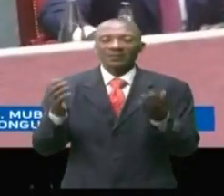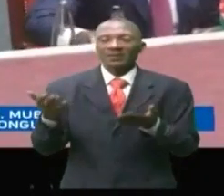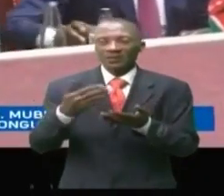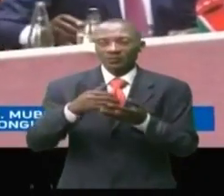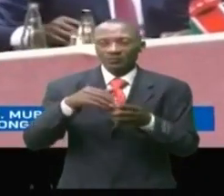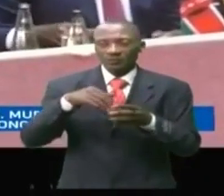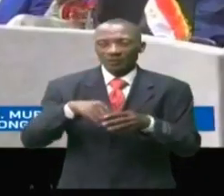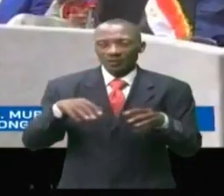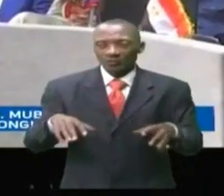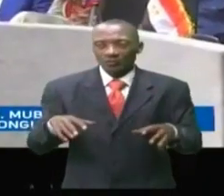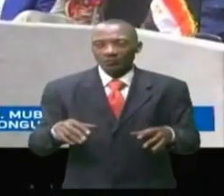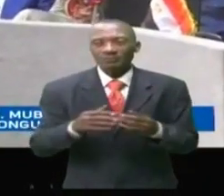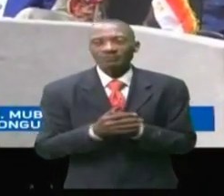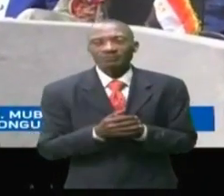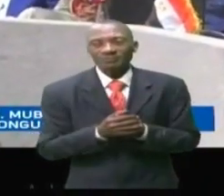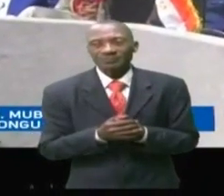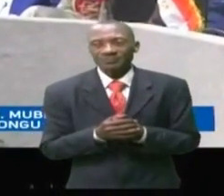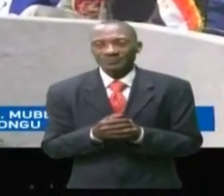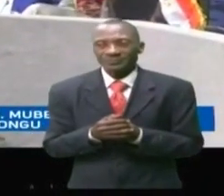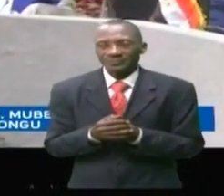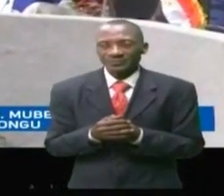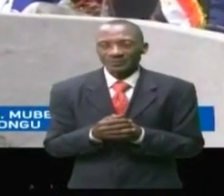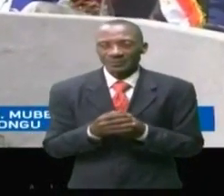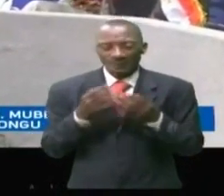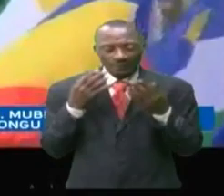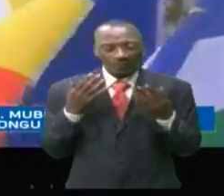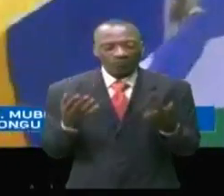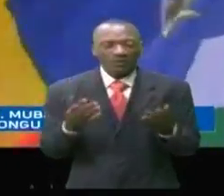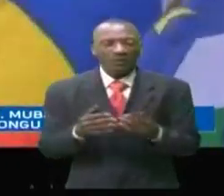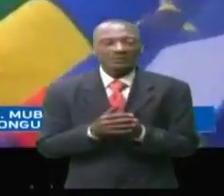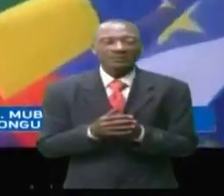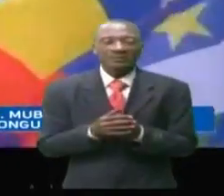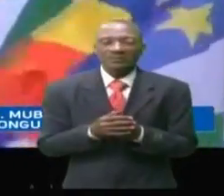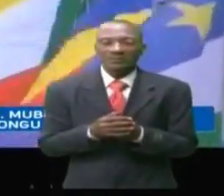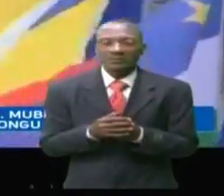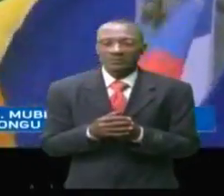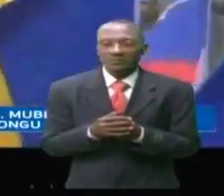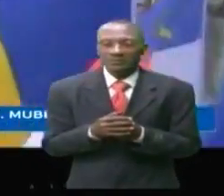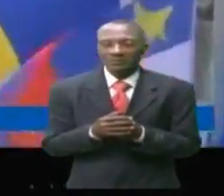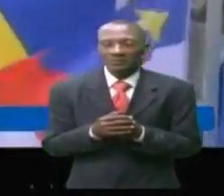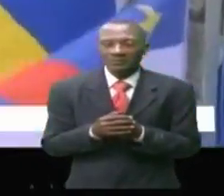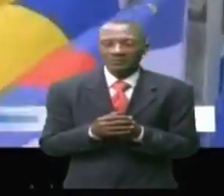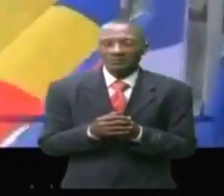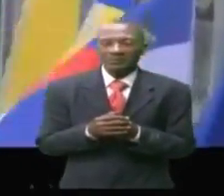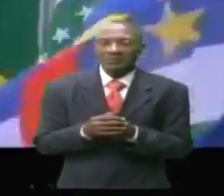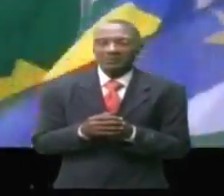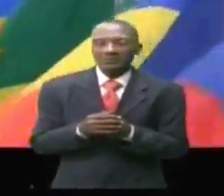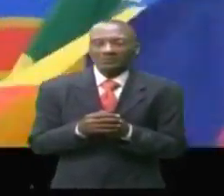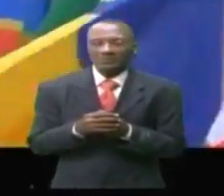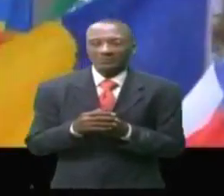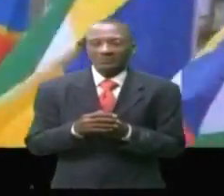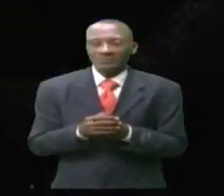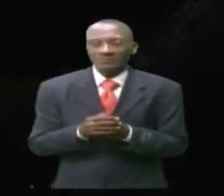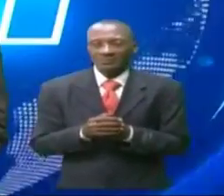L'EAC compte au total 7 membres parmi lesquels le Kenya, le Soudan du Sud et la Tanzanie.